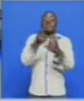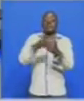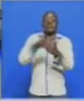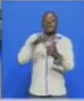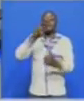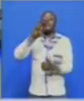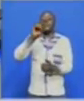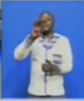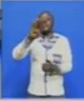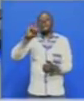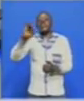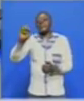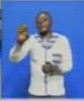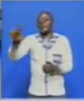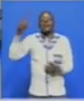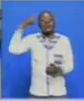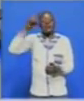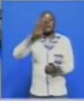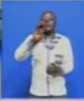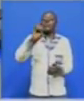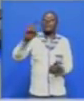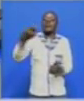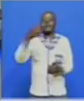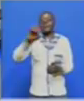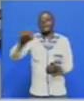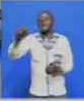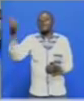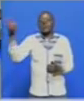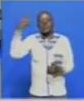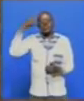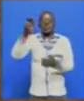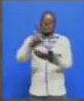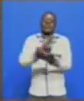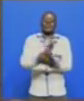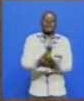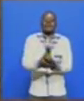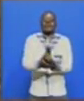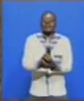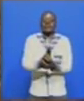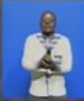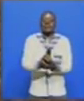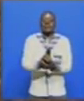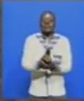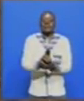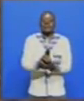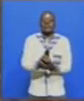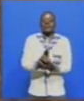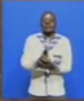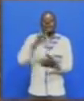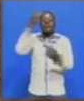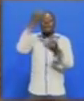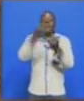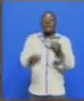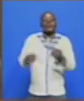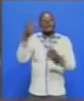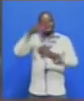la Bougriba et le Yoba. On voit cela avec Salifou Belem et Aboubaka Traoré. La finale du tir à l'arc